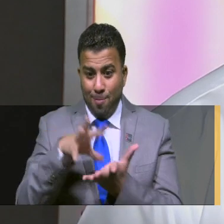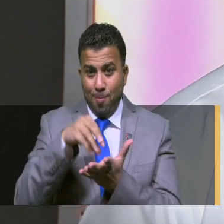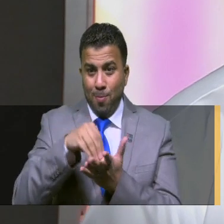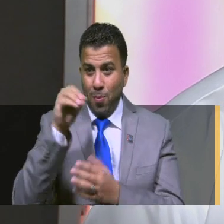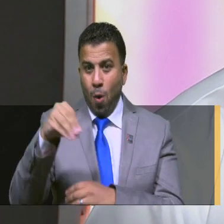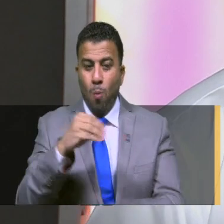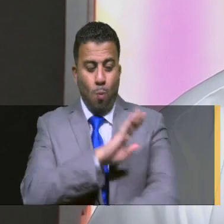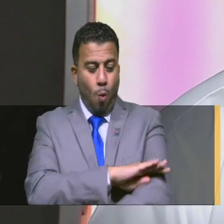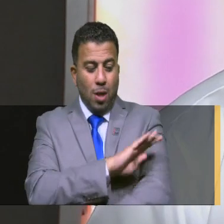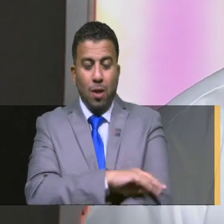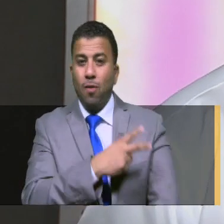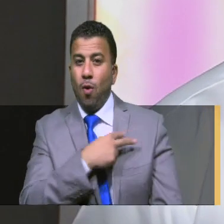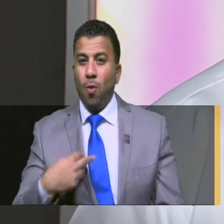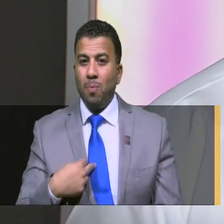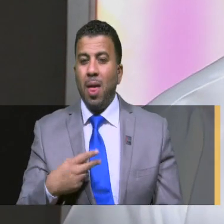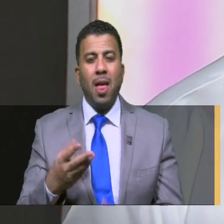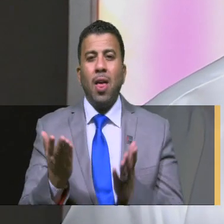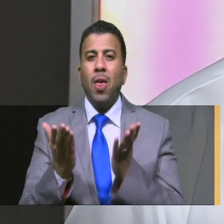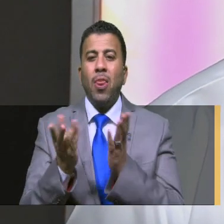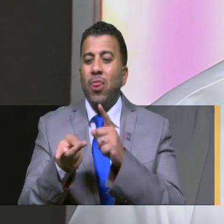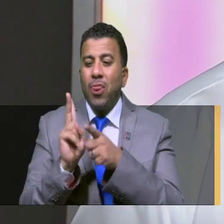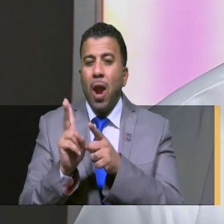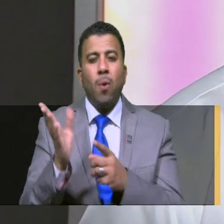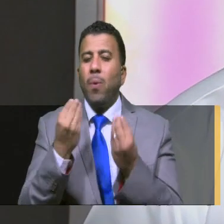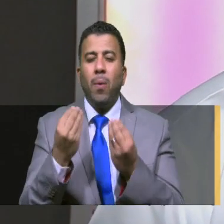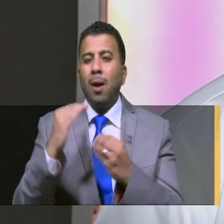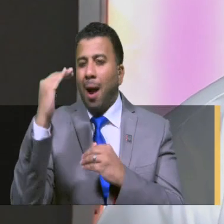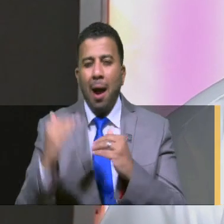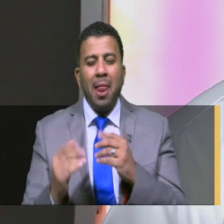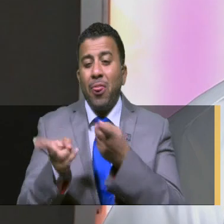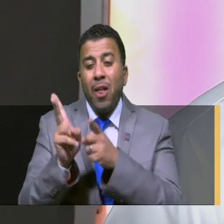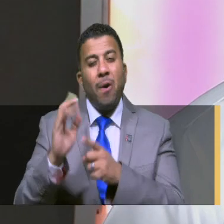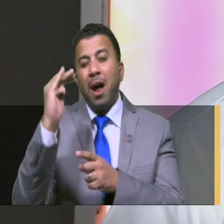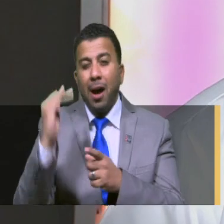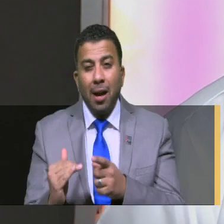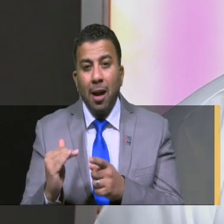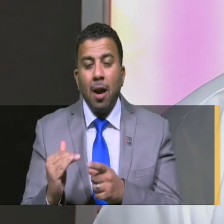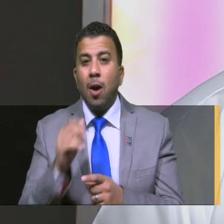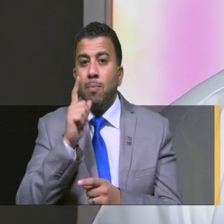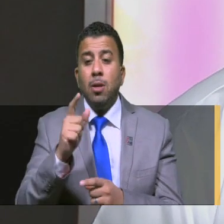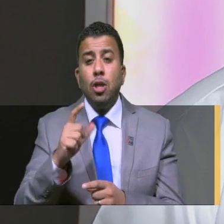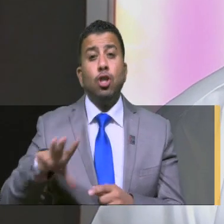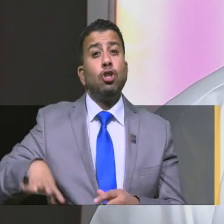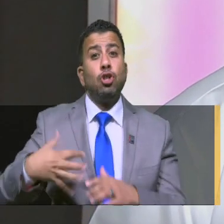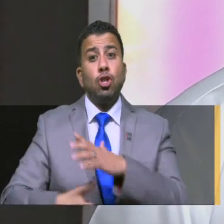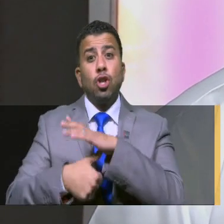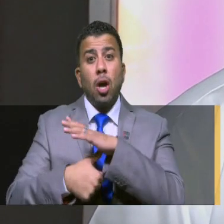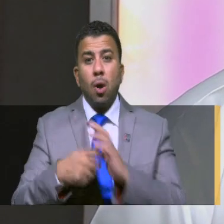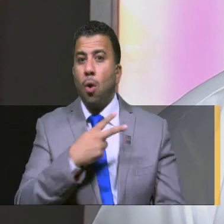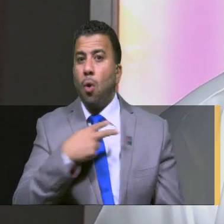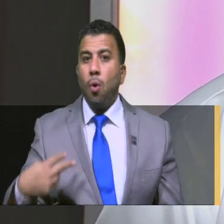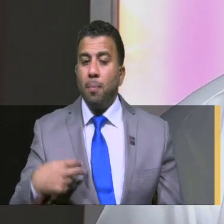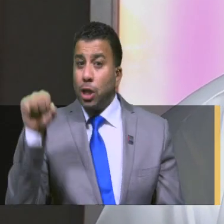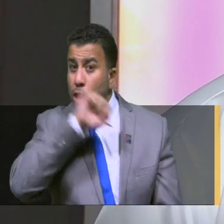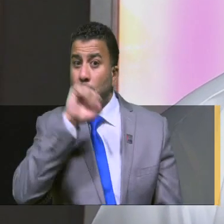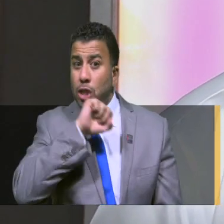موظفي الحكومة اللي هو دون الثانوية العامة ويتوظف عليها، وكان يعني هم الوحيد صاحب السمو وحكومة الشارقة